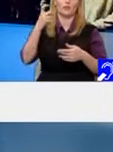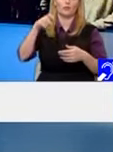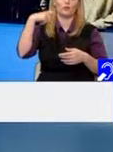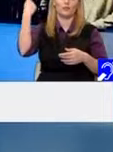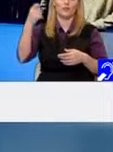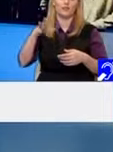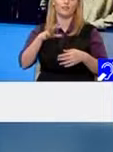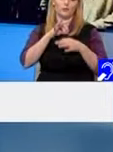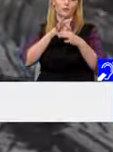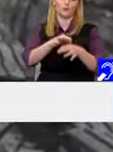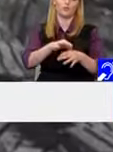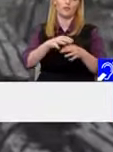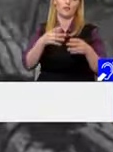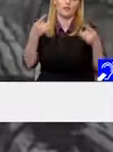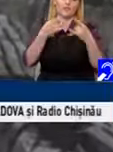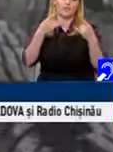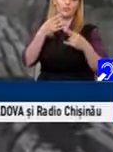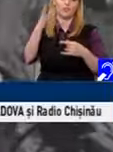Radio Chișinău.